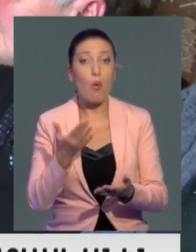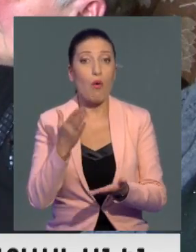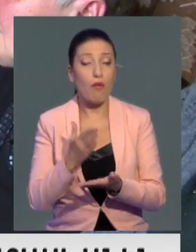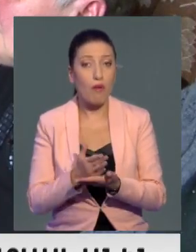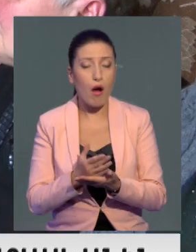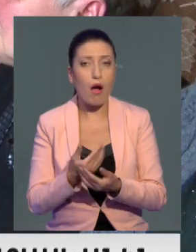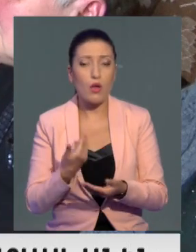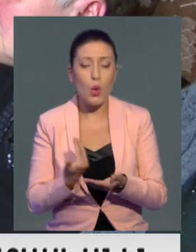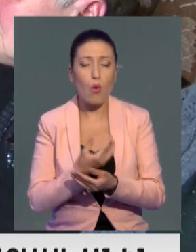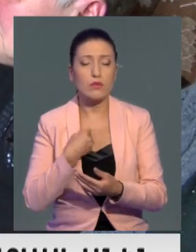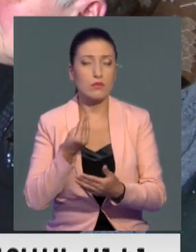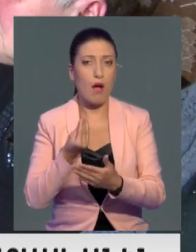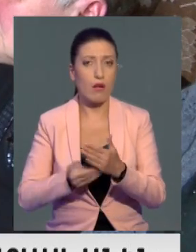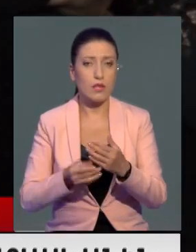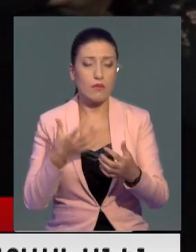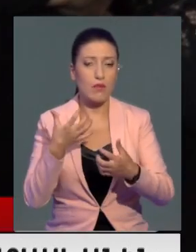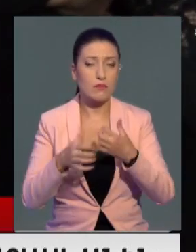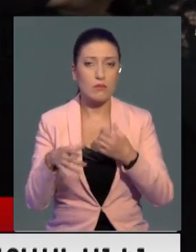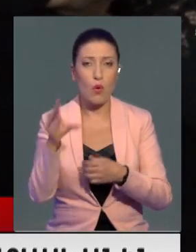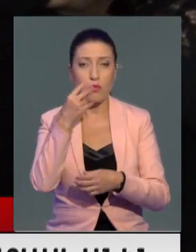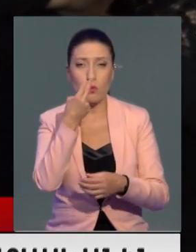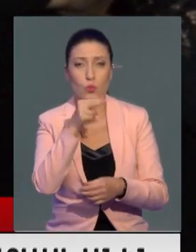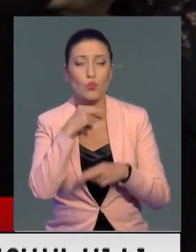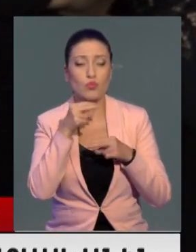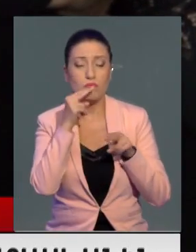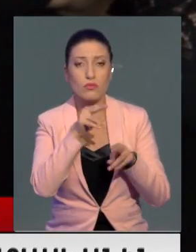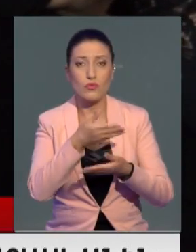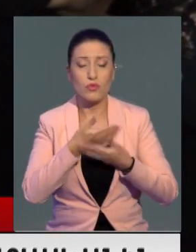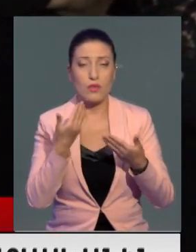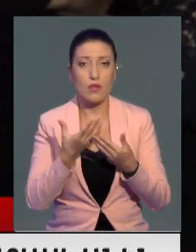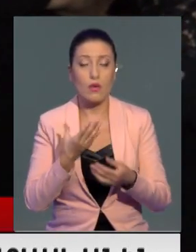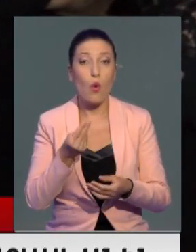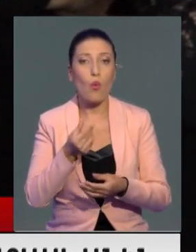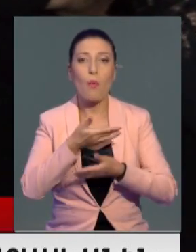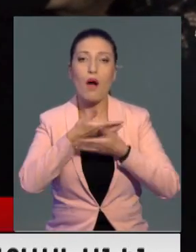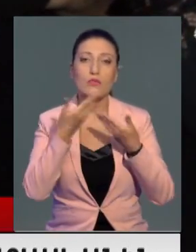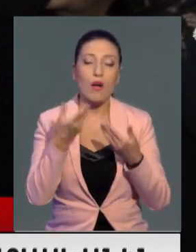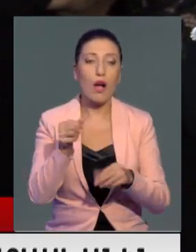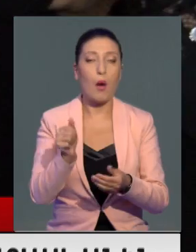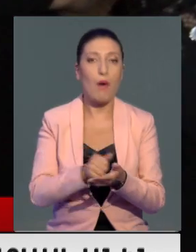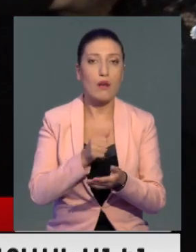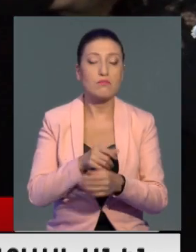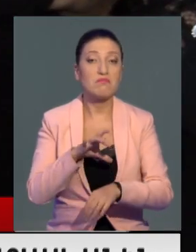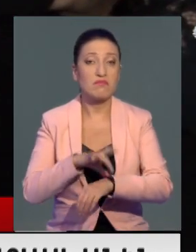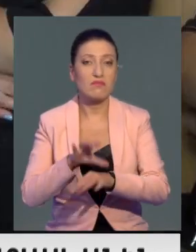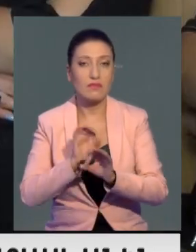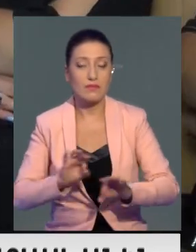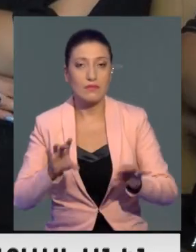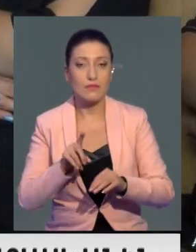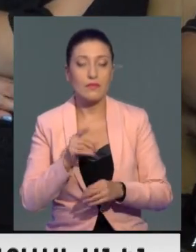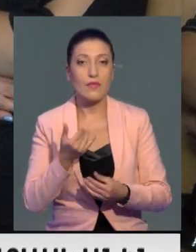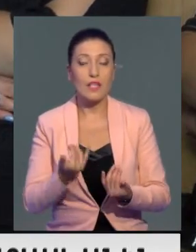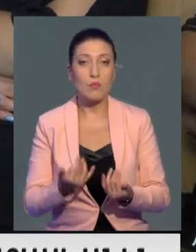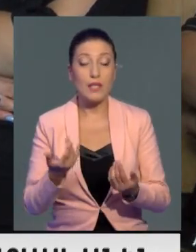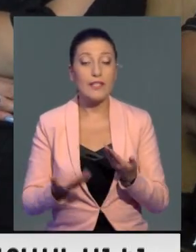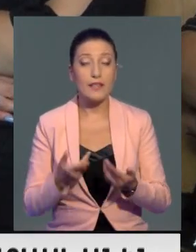իրենց կրկին անտեսված են զգում։ Գումար չլինելու պարզաբանմամբ, այսինքն պատճառաբանությամբ, հիմնավորվում էր, որ այս փուլում, եթե